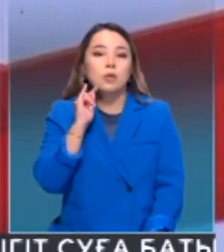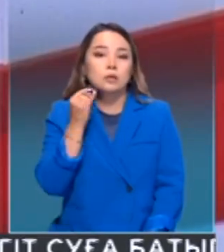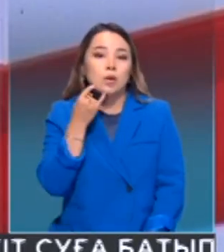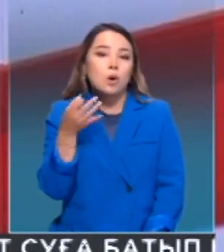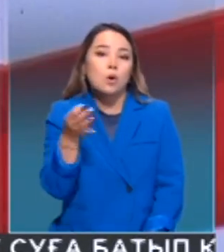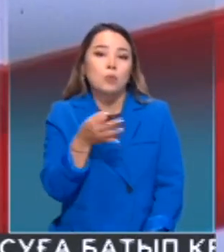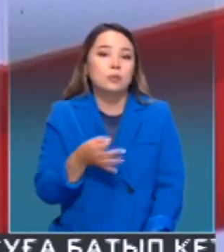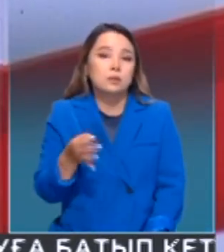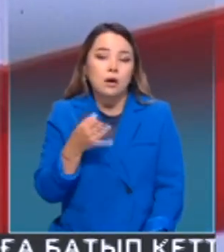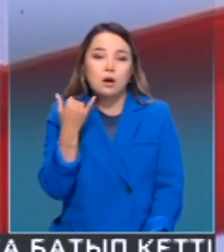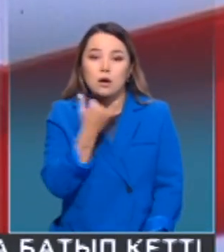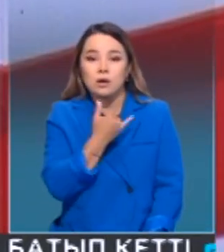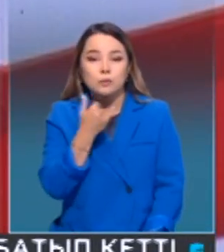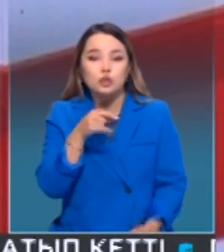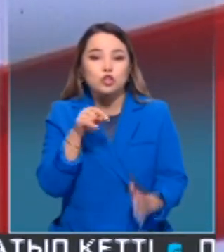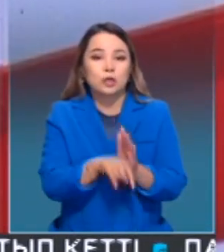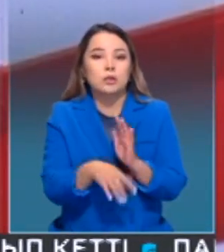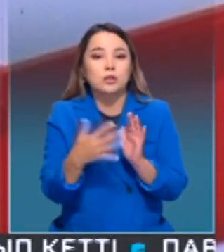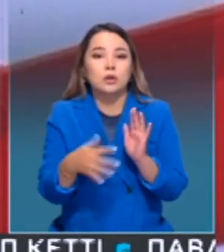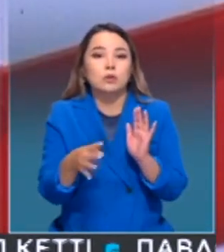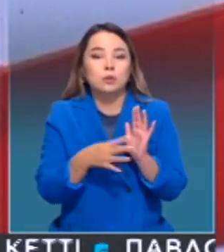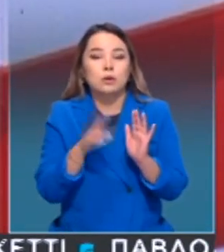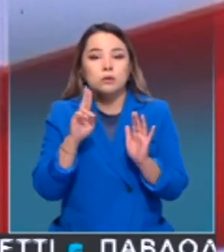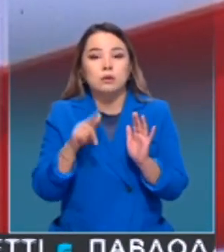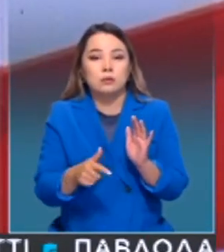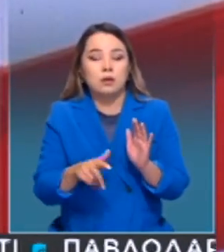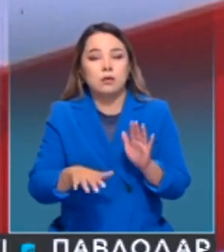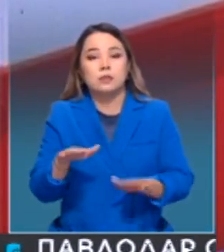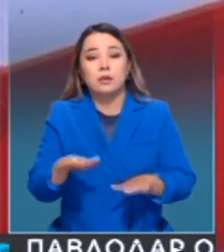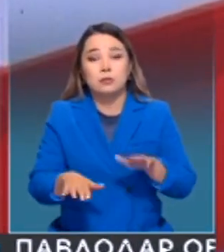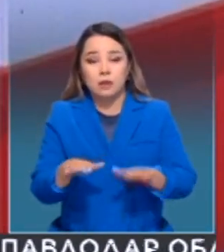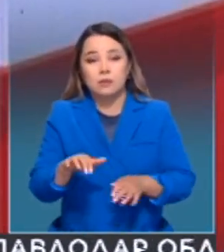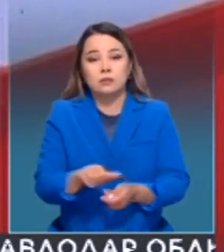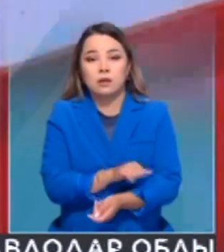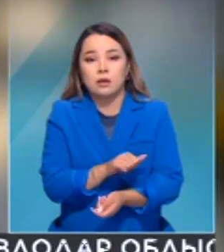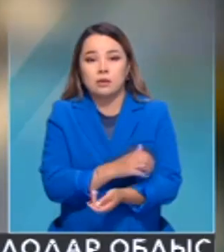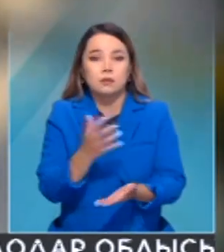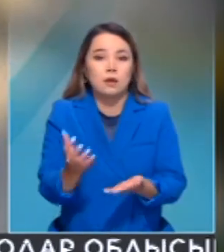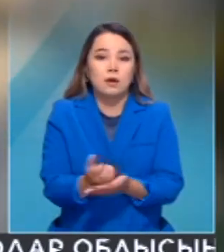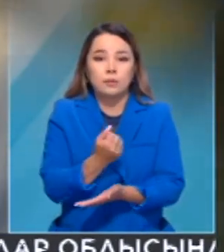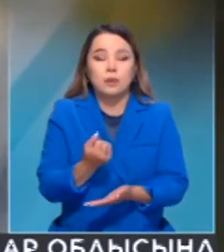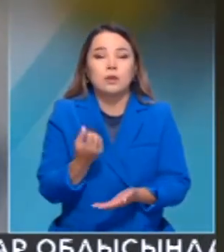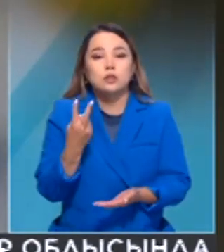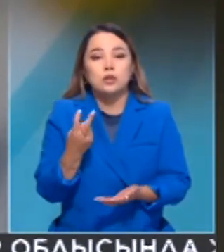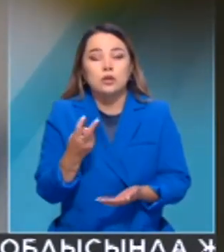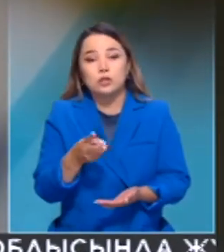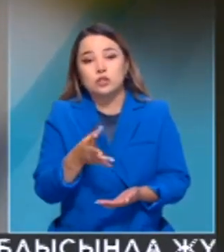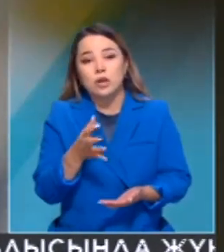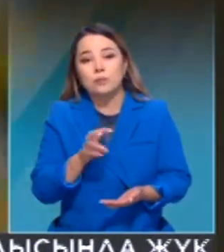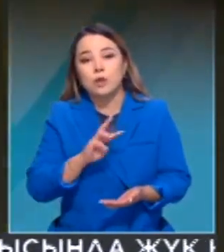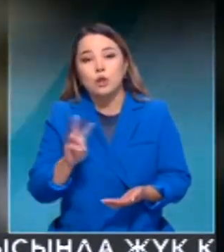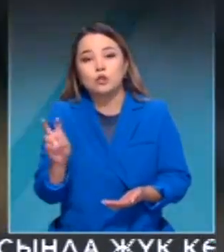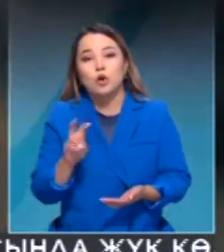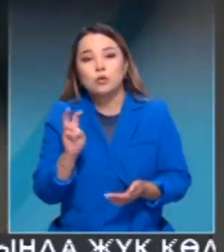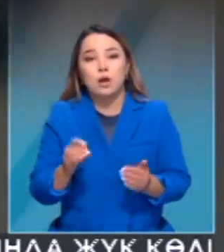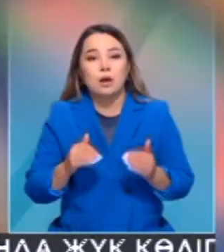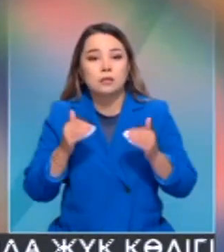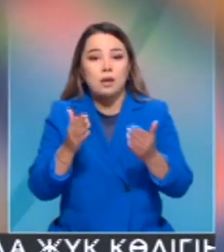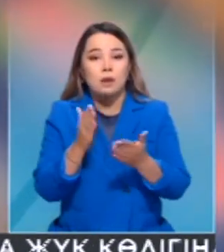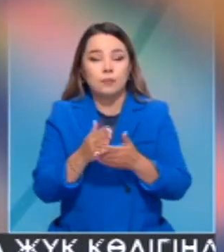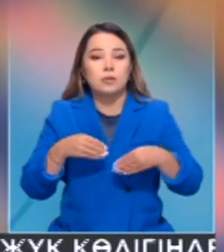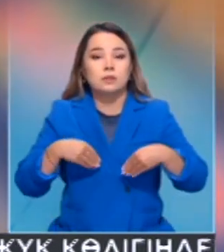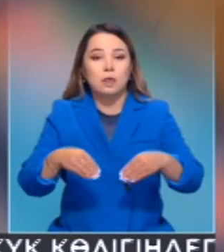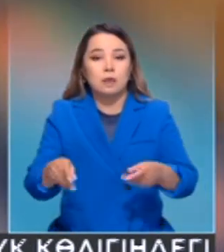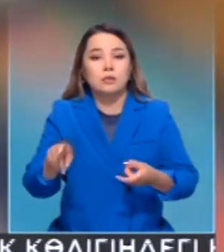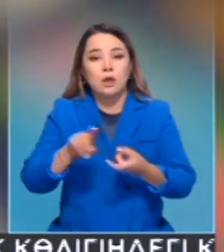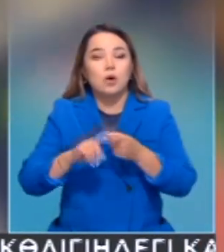Ал Павлодар облысында қарбыздың ішінен 59 келі есірткі табылды. Героиннің қара нарықтағы құны 2,5 миллион доллардан асады. Бақша